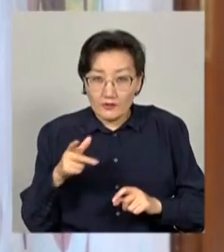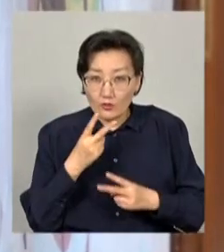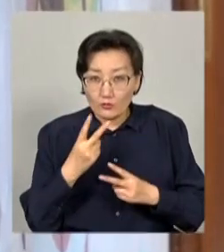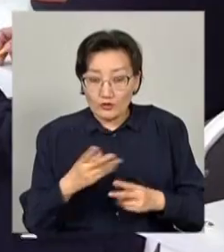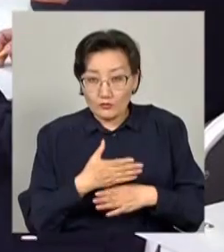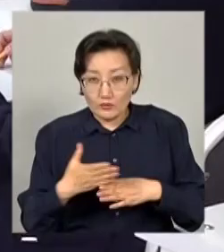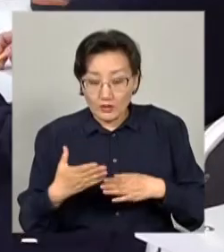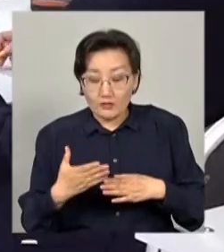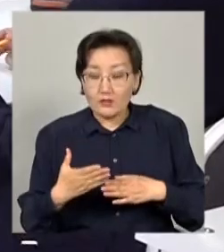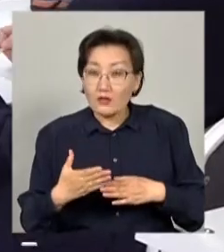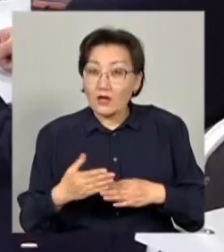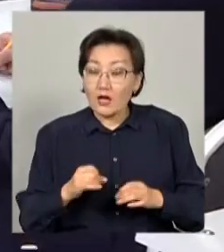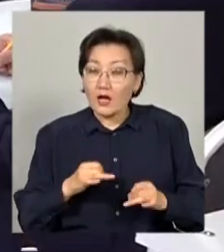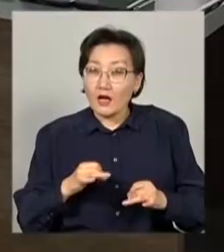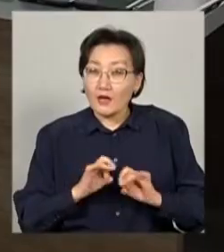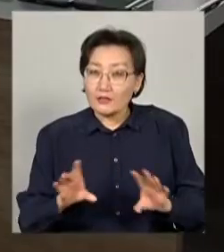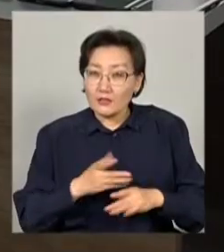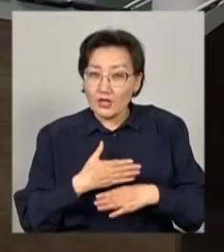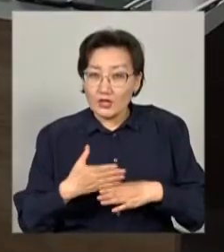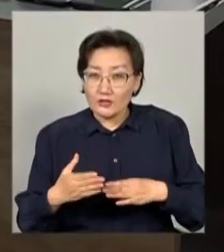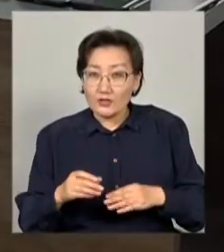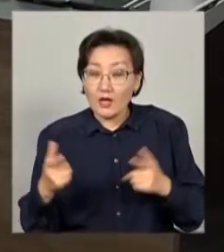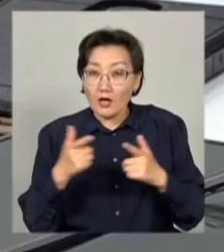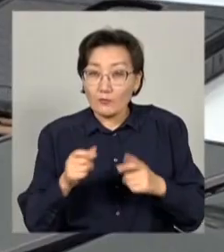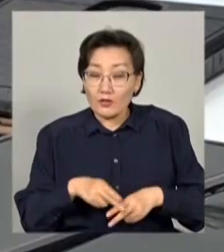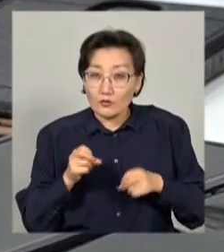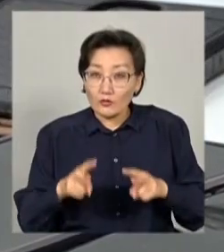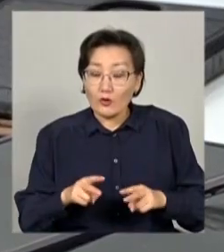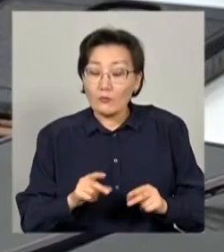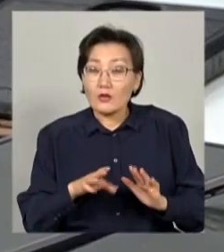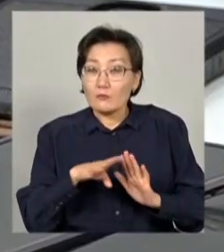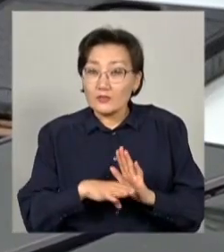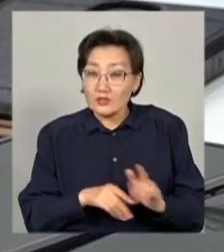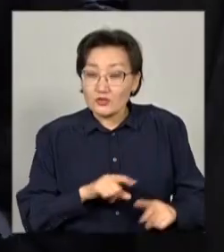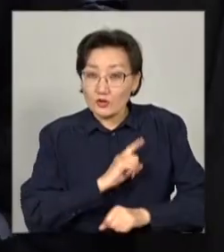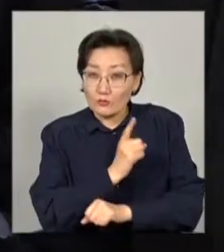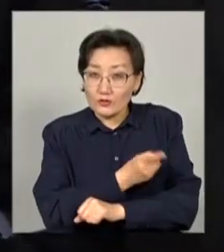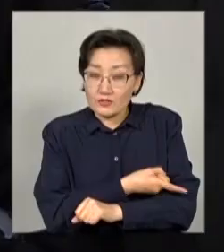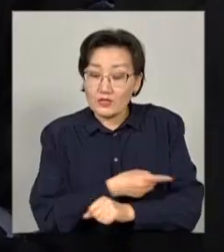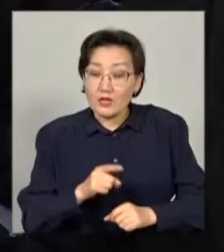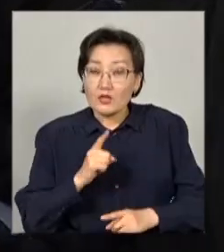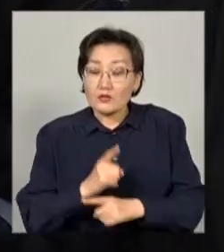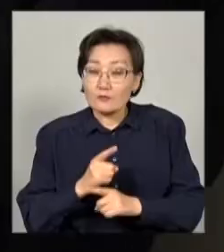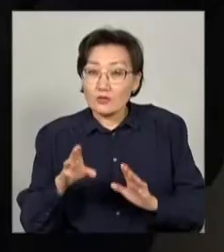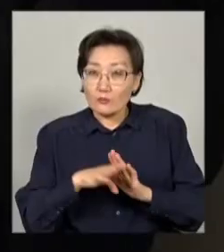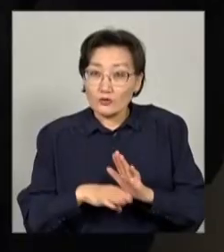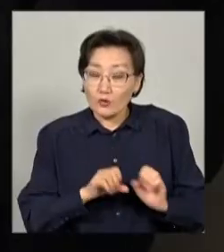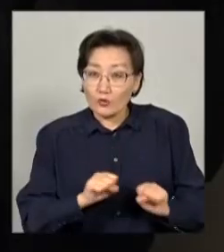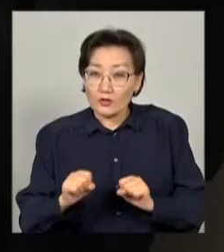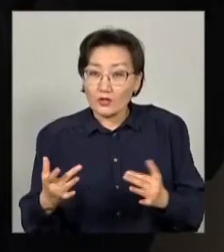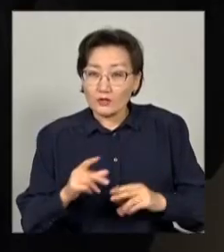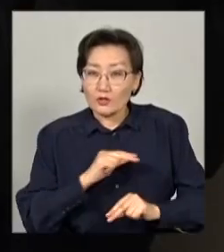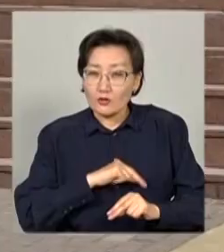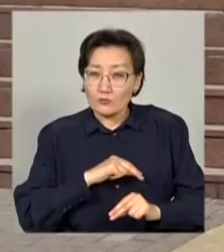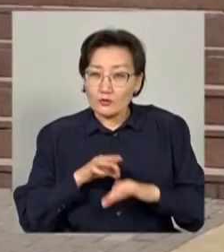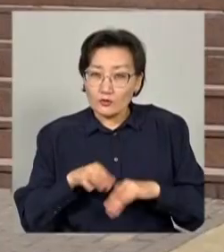мектептерде ақпараттық қауіпсіздікті бақылау күшейтілмек. Бұл оқушыларды тыйым салынған контенттерден қорғауда қаншалықты қауқарлы. Тақырыпты